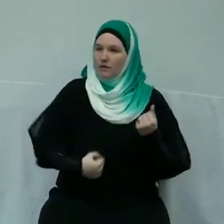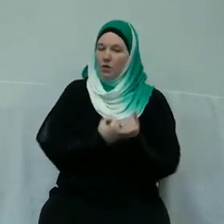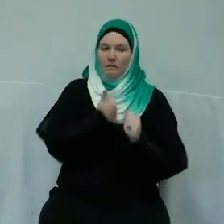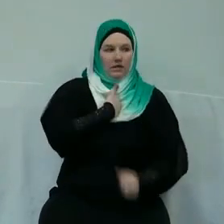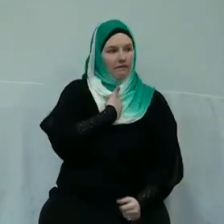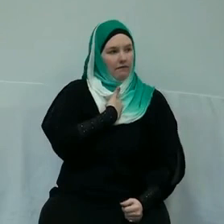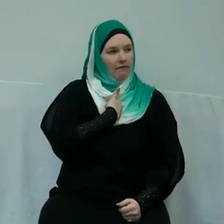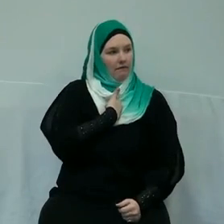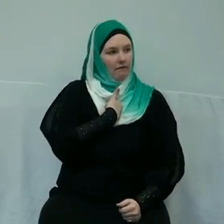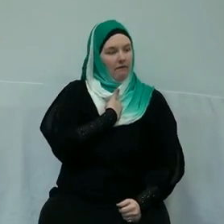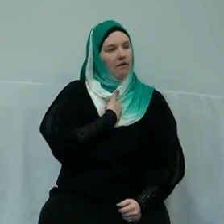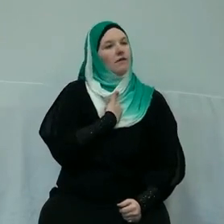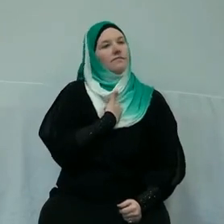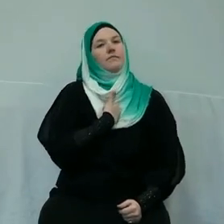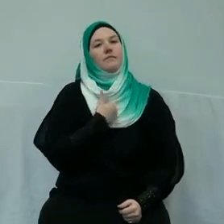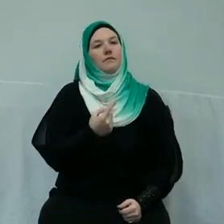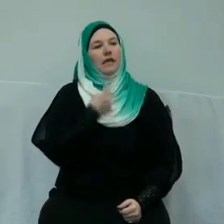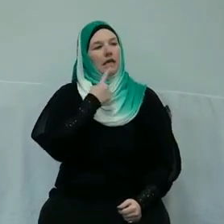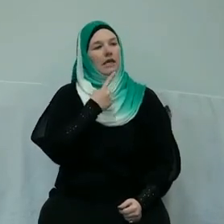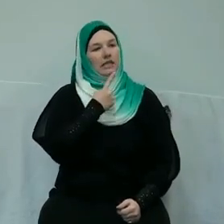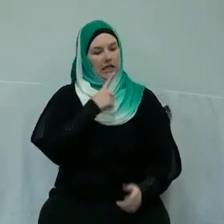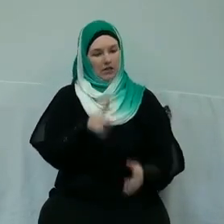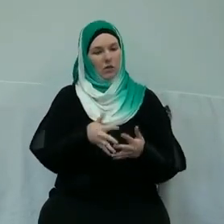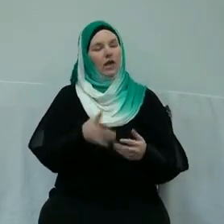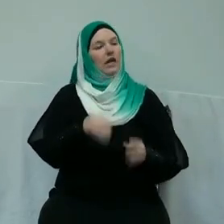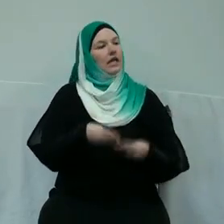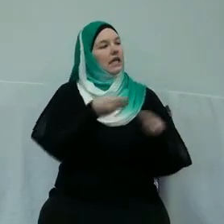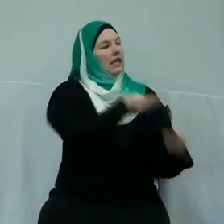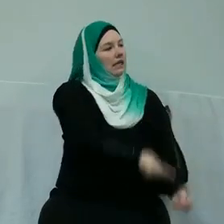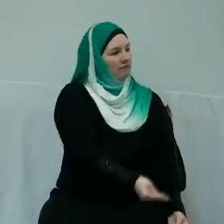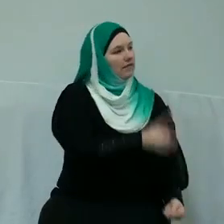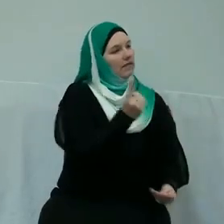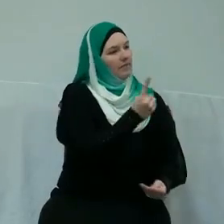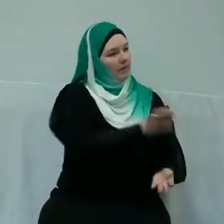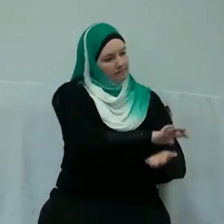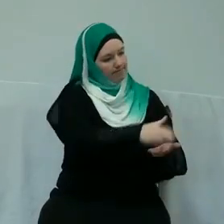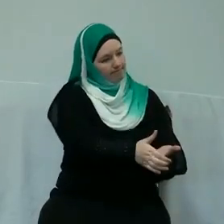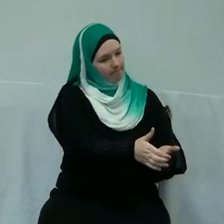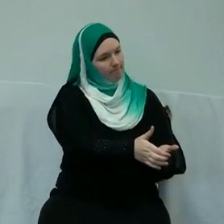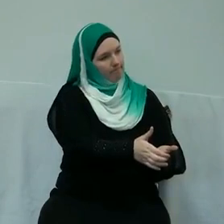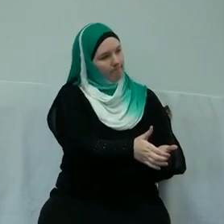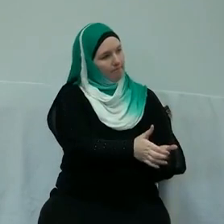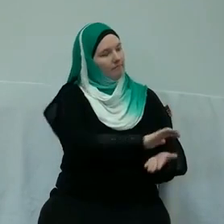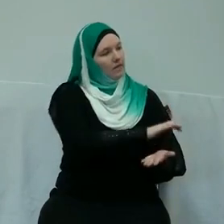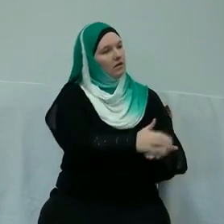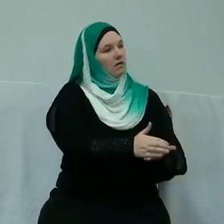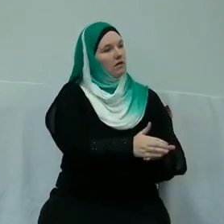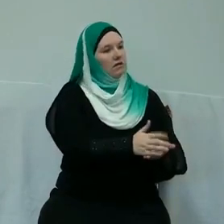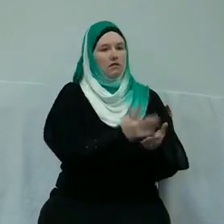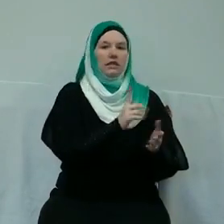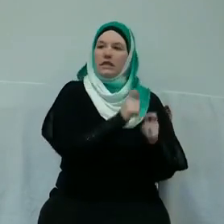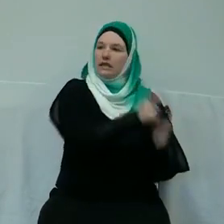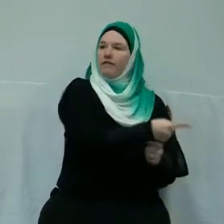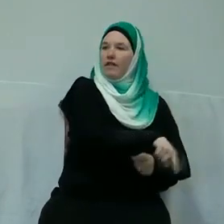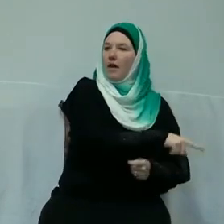بِالْمَعْرُوفِ. Give them something to live on for some period according to the norm. What does the